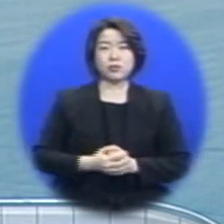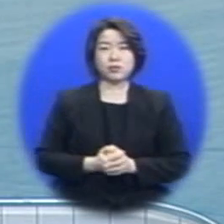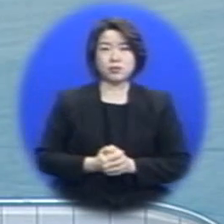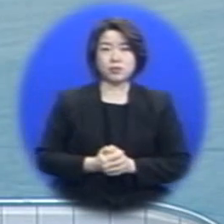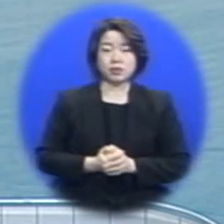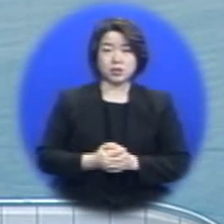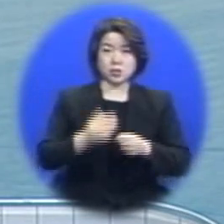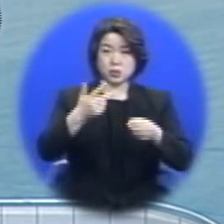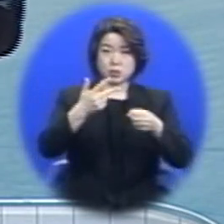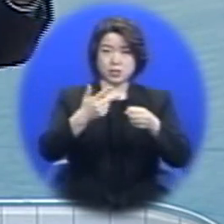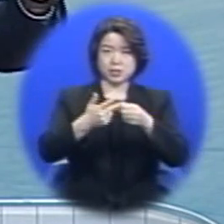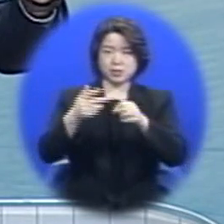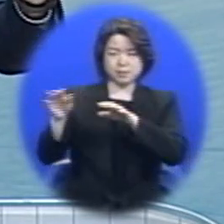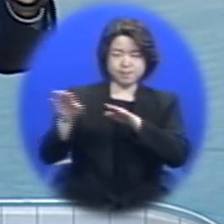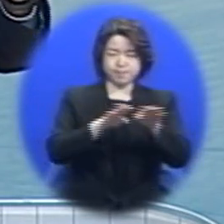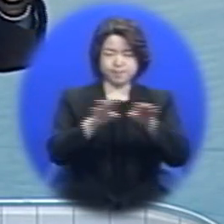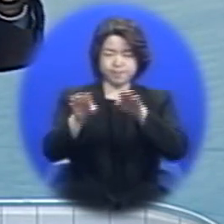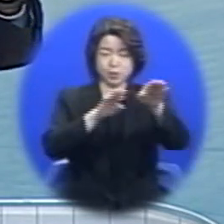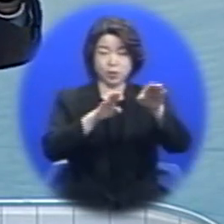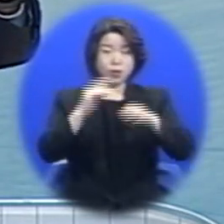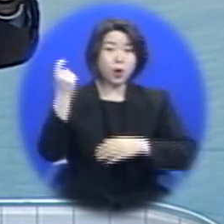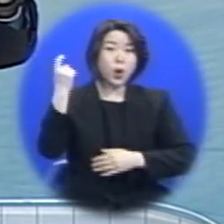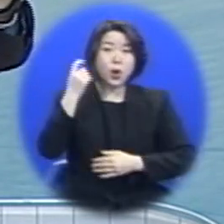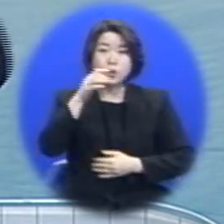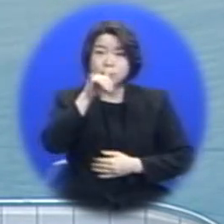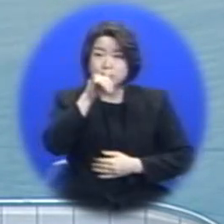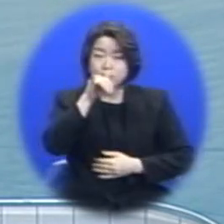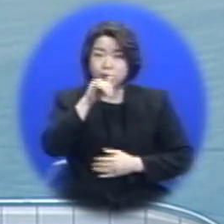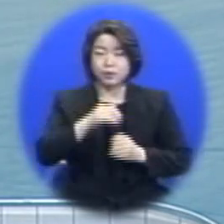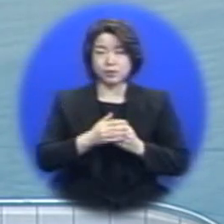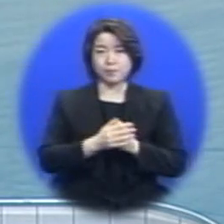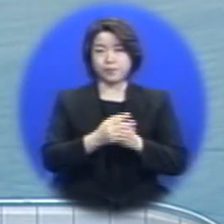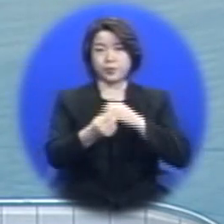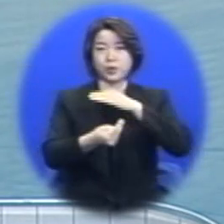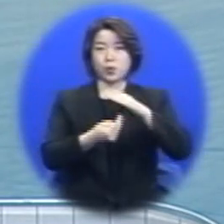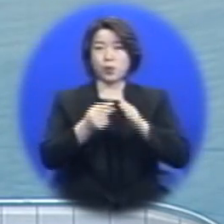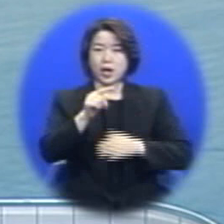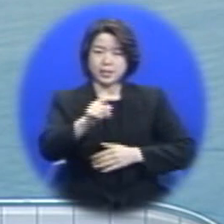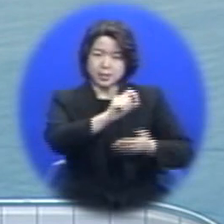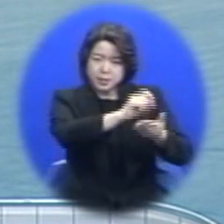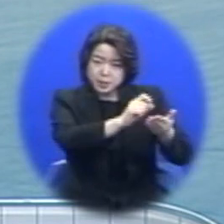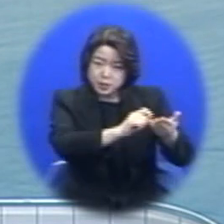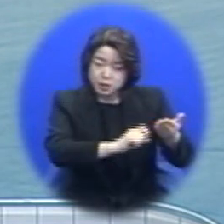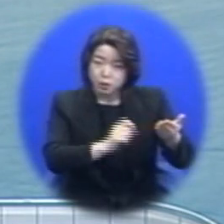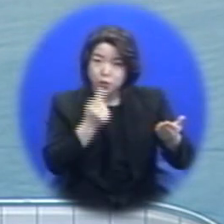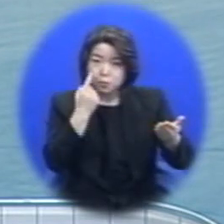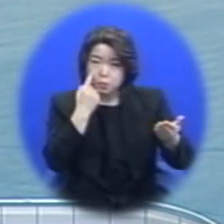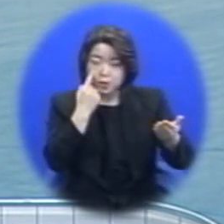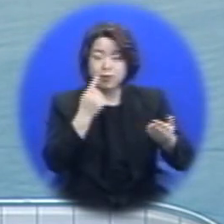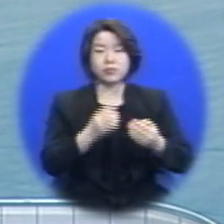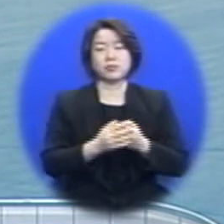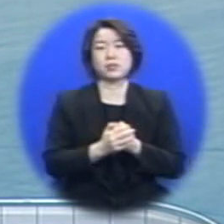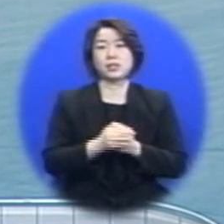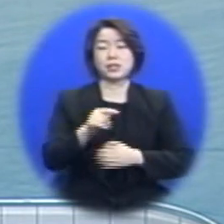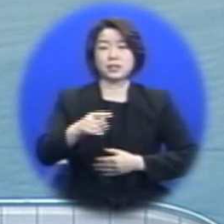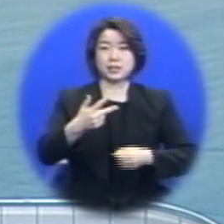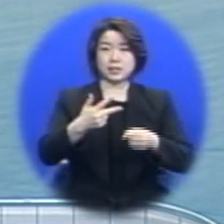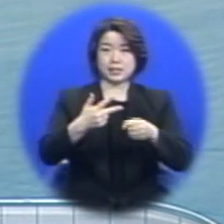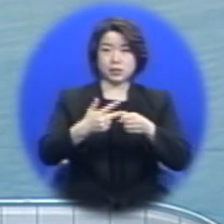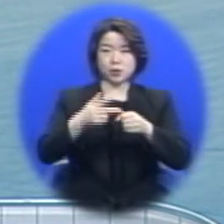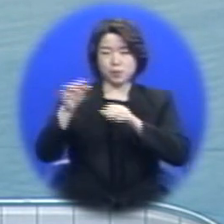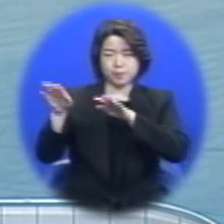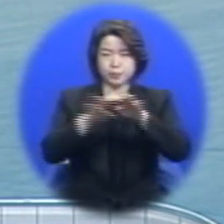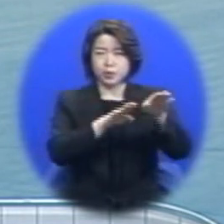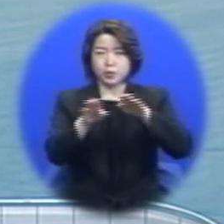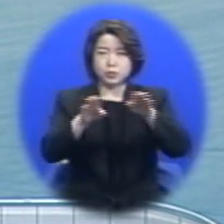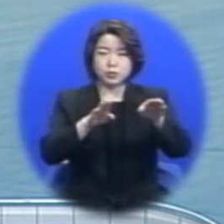그리고 일곱 천둥이 우는 소리가 들렸습니다. 요한이 그것을 기록하려고 한걸 보니까 그 일곱 천둥